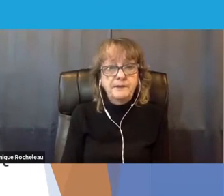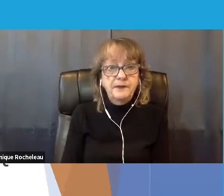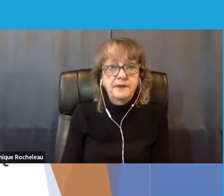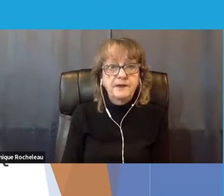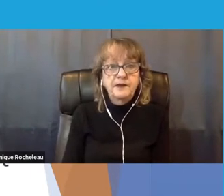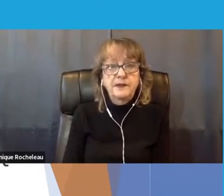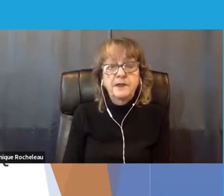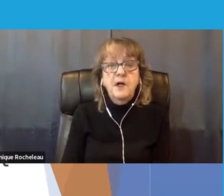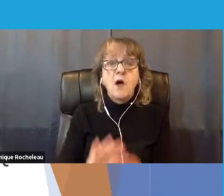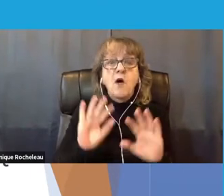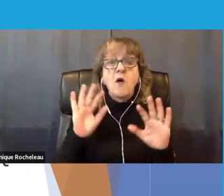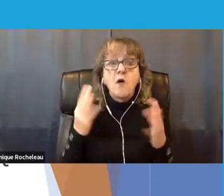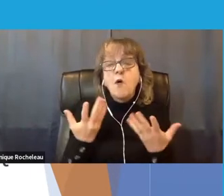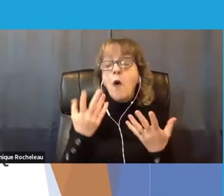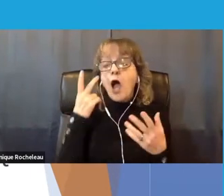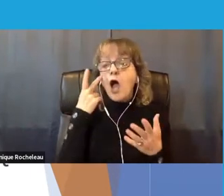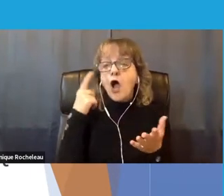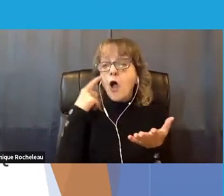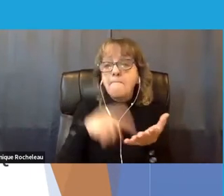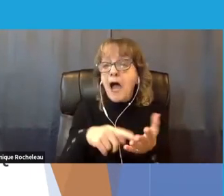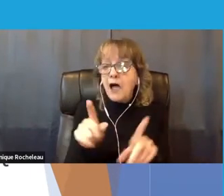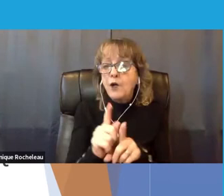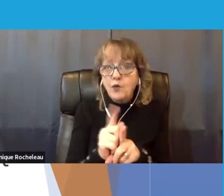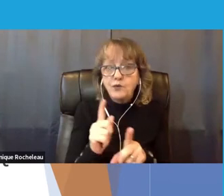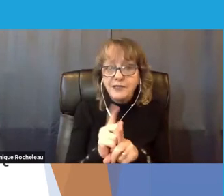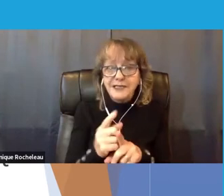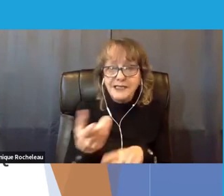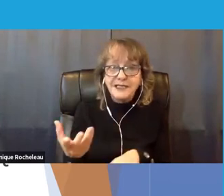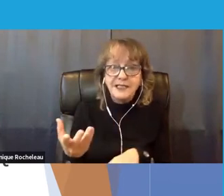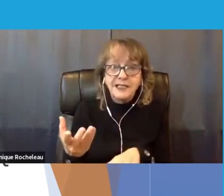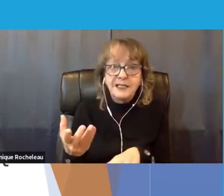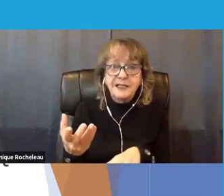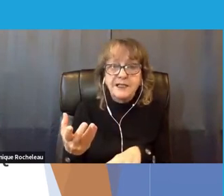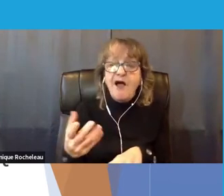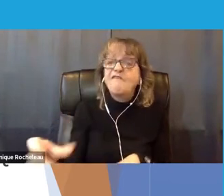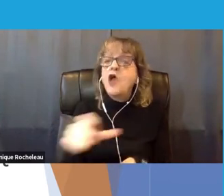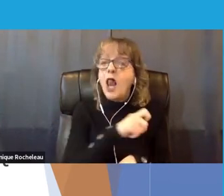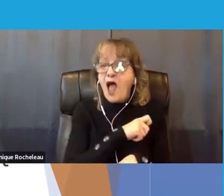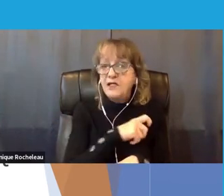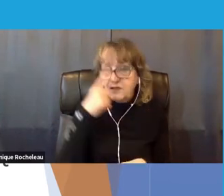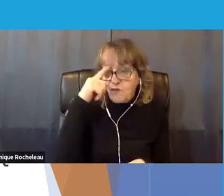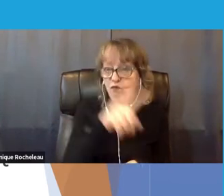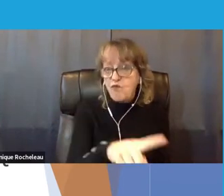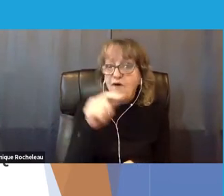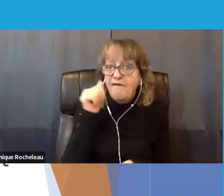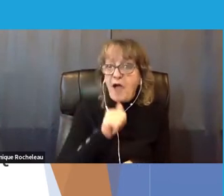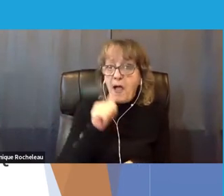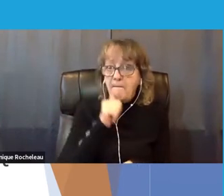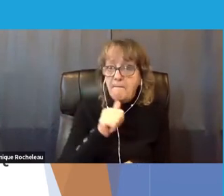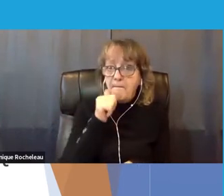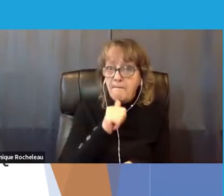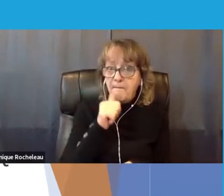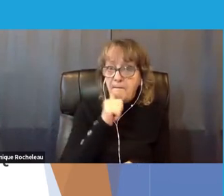Ce qu'on peut constater aussi, c'est que les violences faites envers les femmes en situation